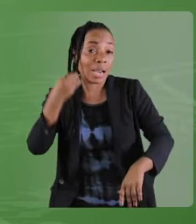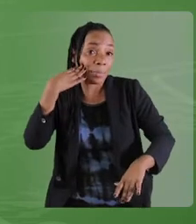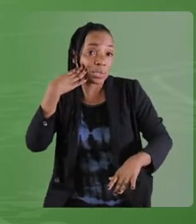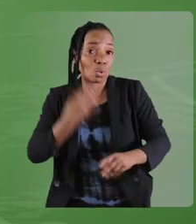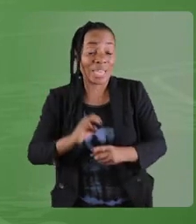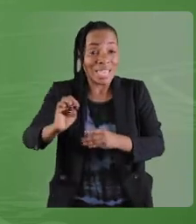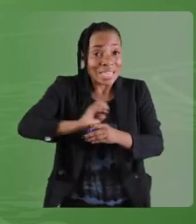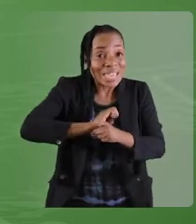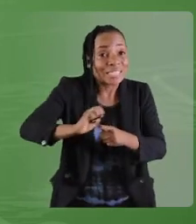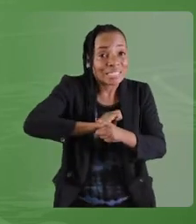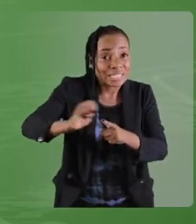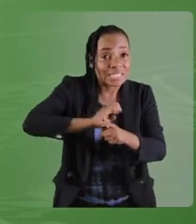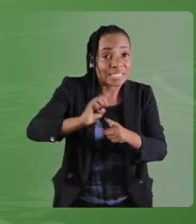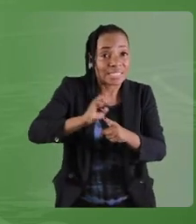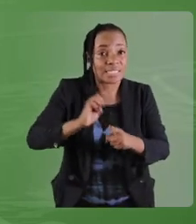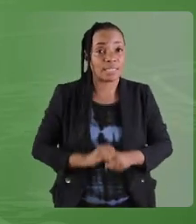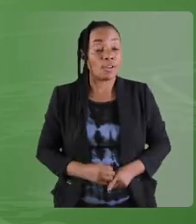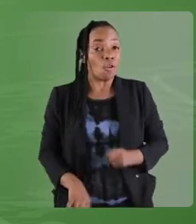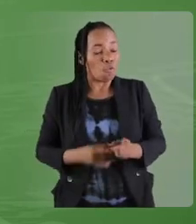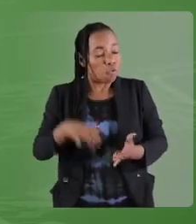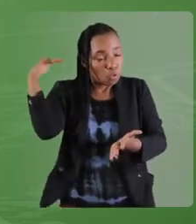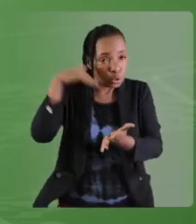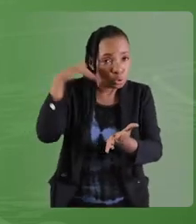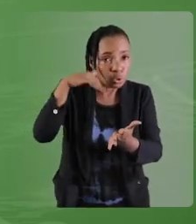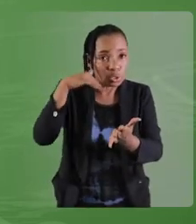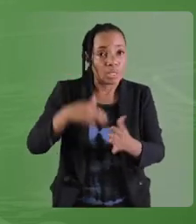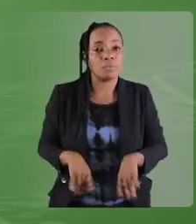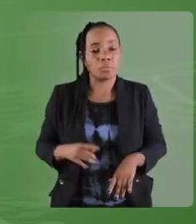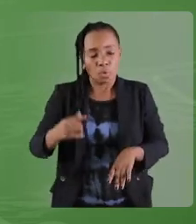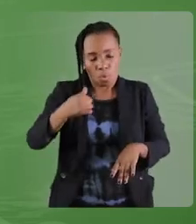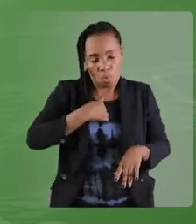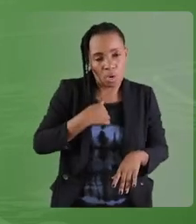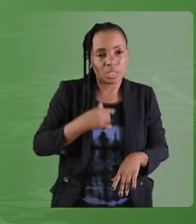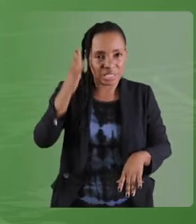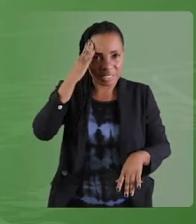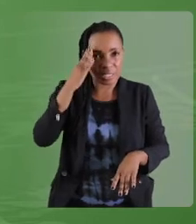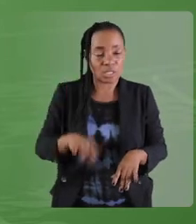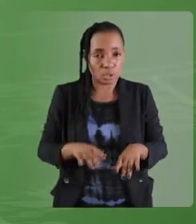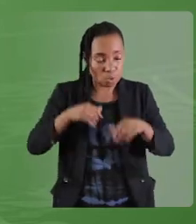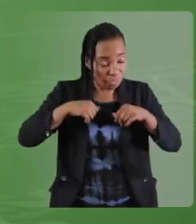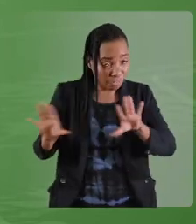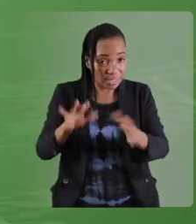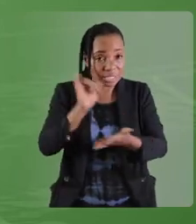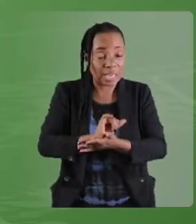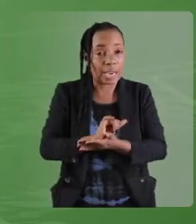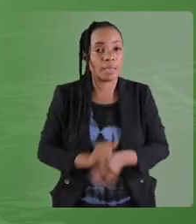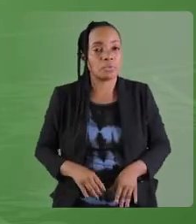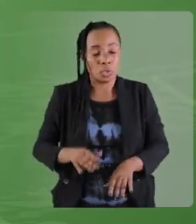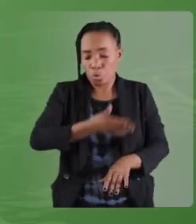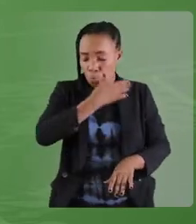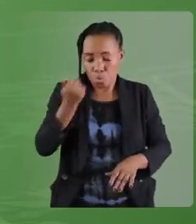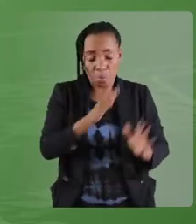vous exercer, à vous entraîner, et j'espère que votre engagement permettra de mieux préparer votre examen du